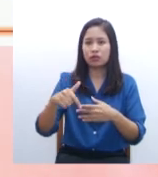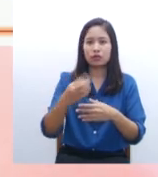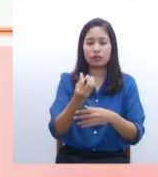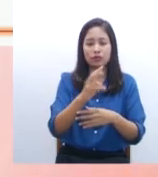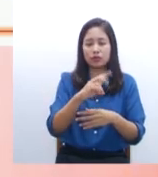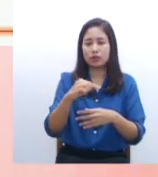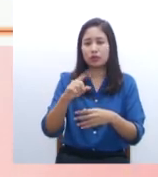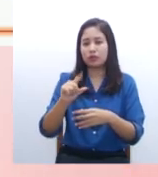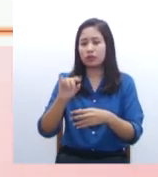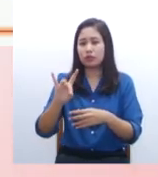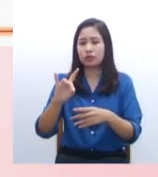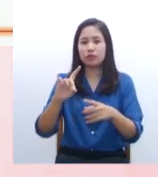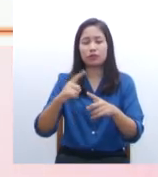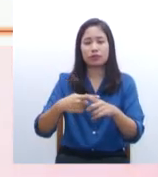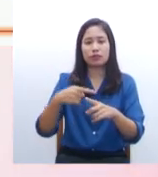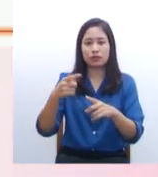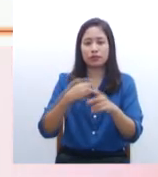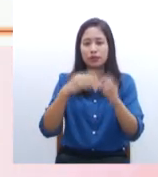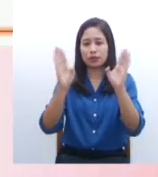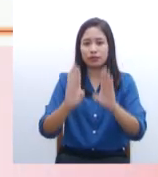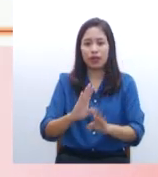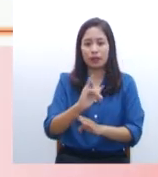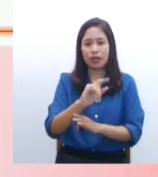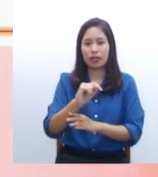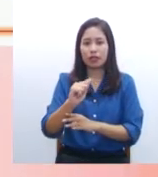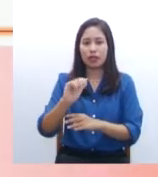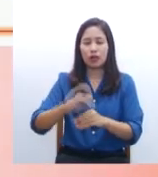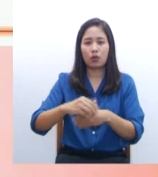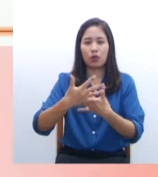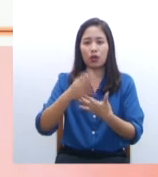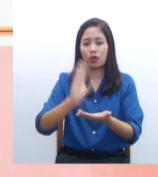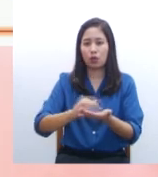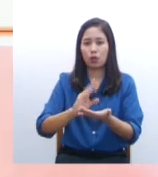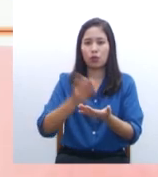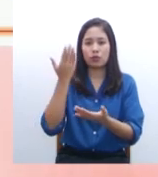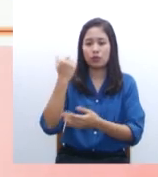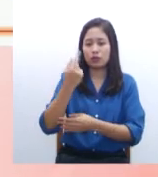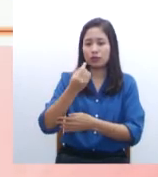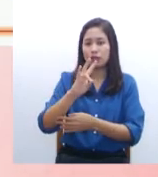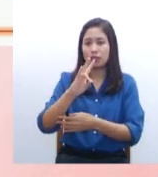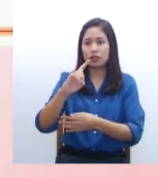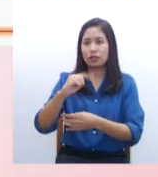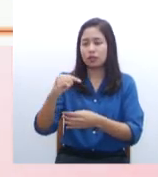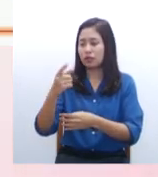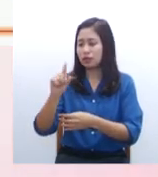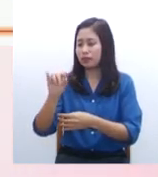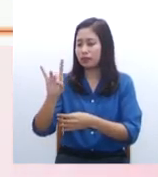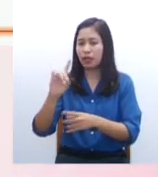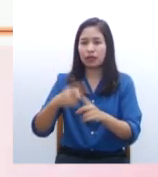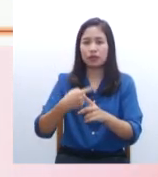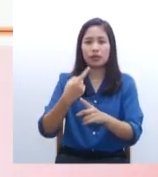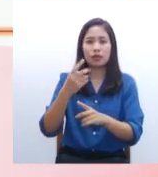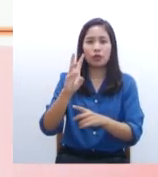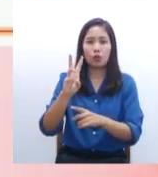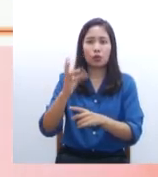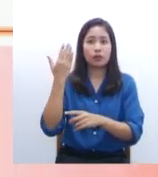ได้ส่วนเสียภายนอกนะครับหรือที่เรียกว่าแบบ EIT นะครับดำเนินการเก็บข้อมูลเมื่อวันที่17ถึง28มิถุนายนที่ผ่านมานะครับและแบบที่